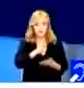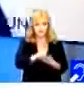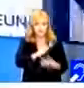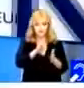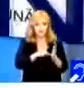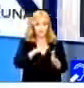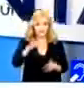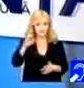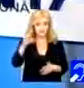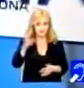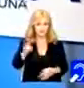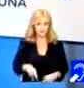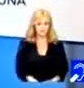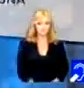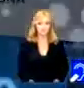an centenar!